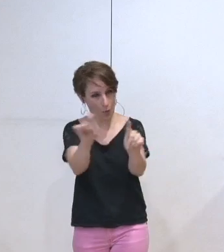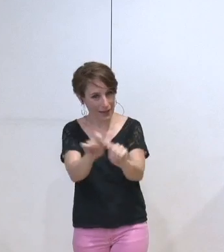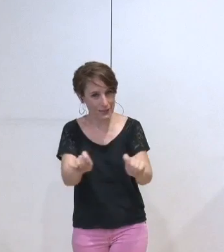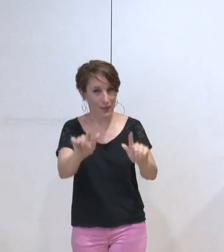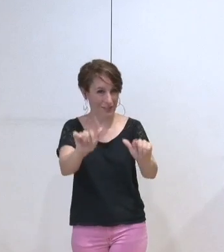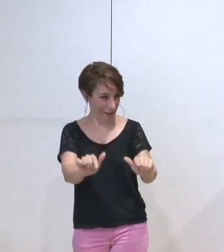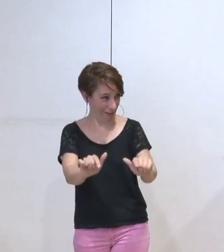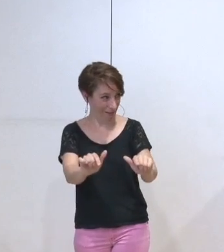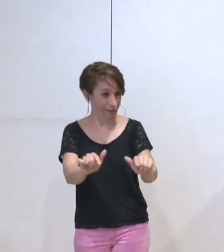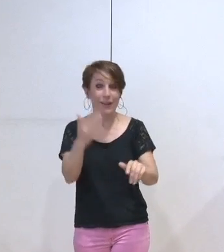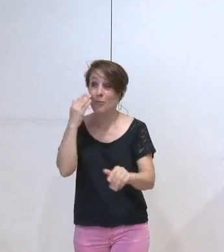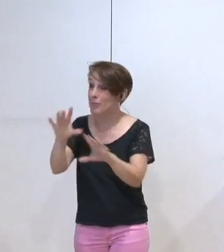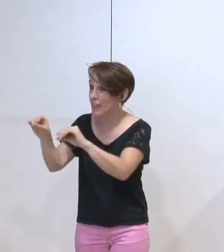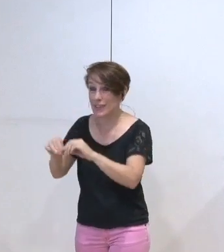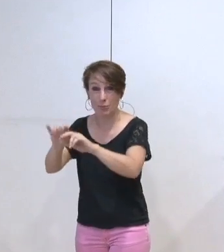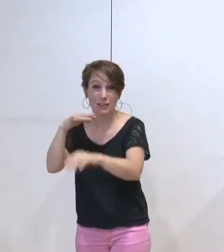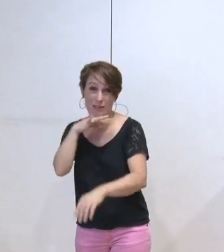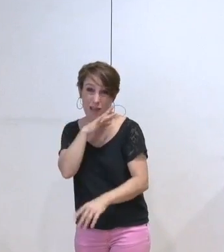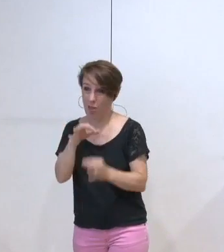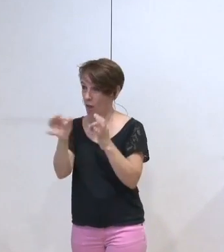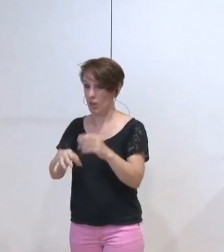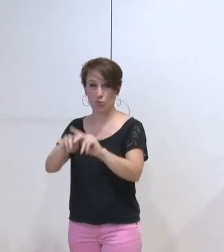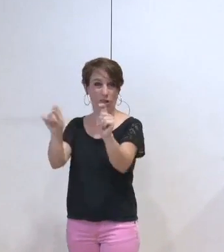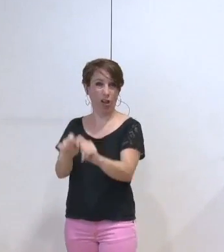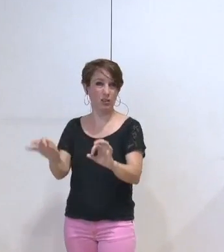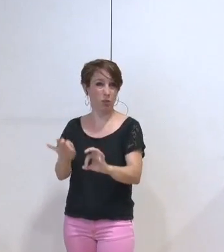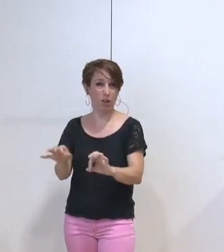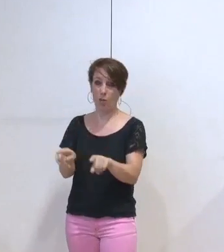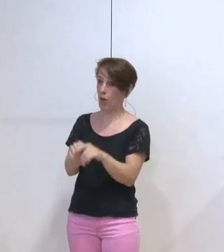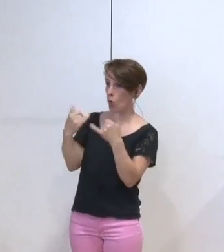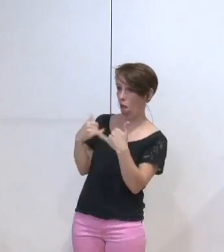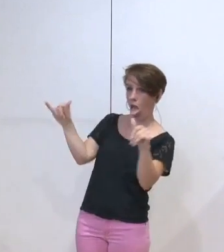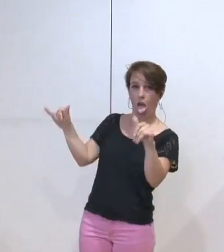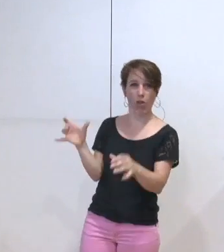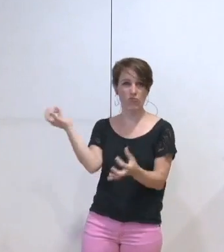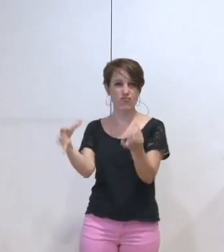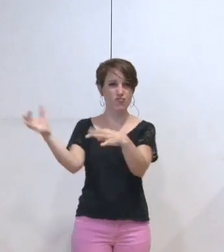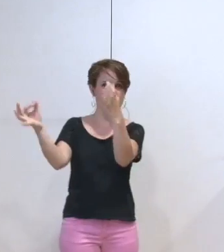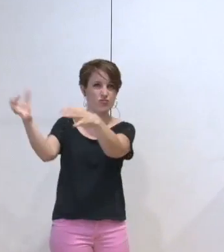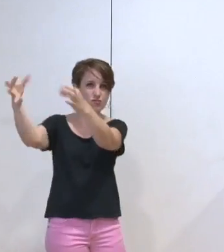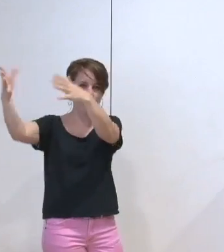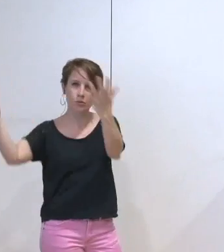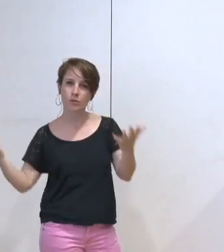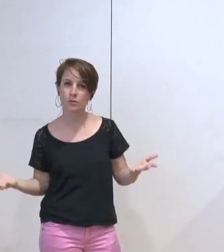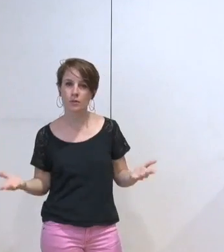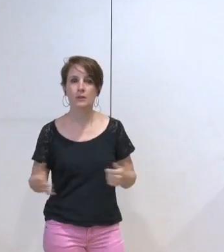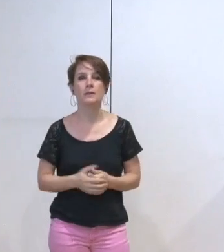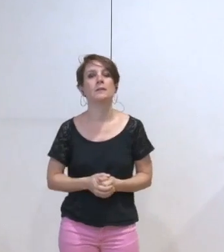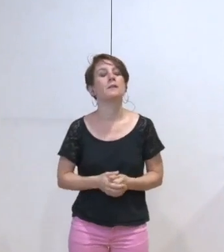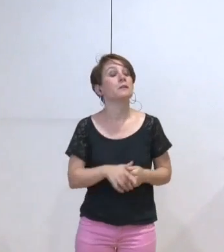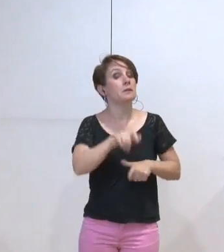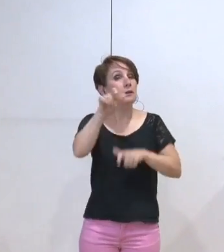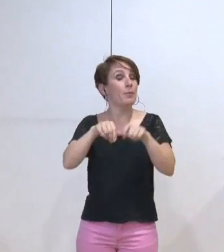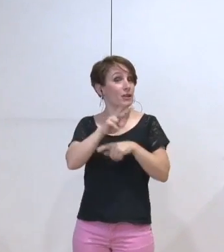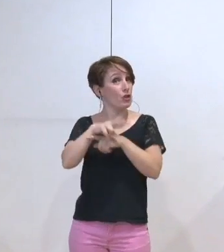ne le sera pas et participera au sentiment de laisser aller et d'insécurité cette dégradation est aussi perçue par les visiteurs